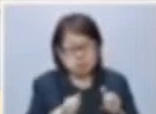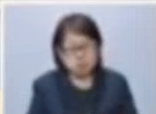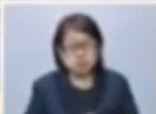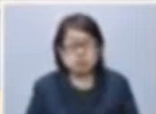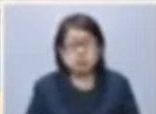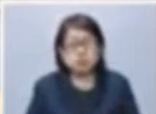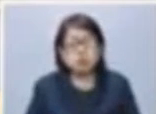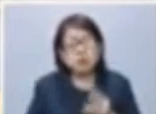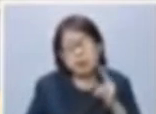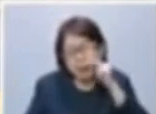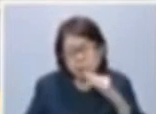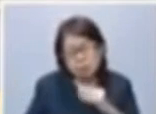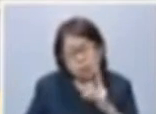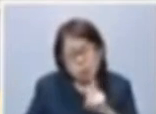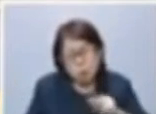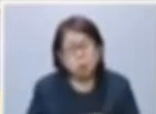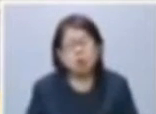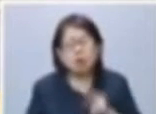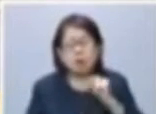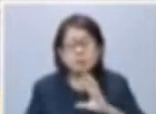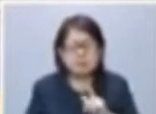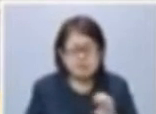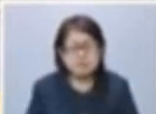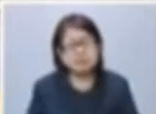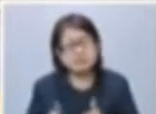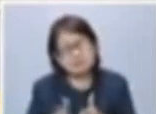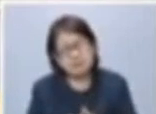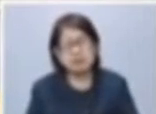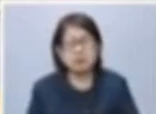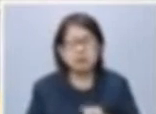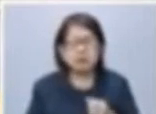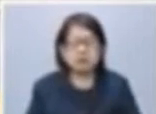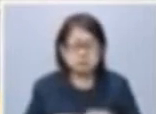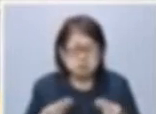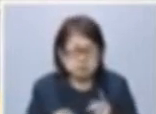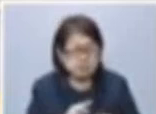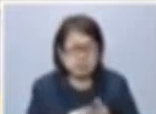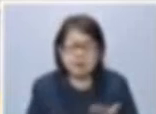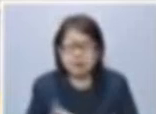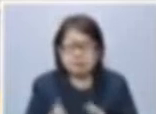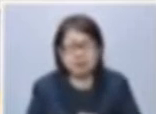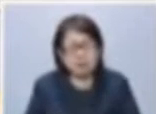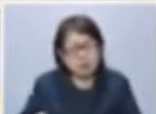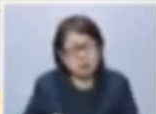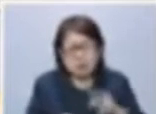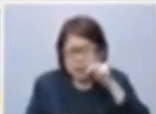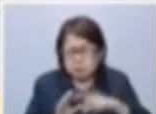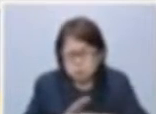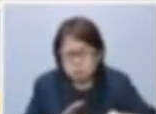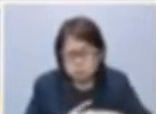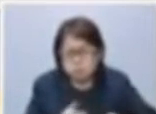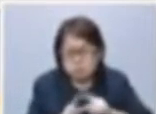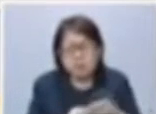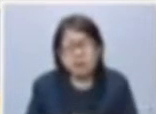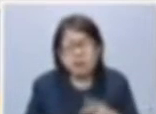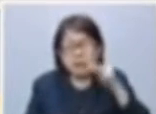งชีมูลเลยสงครามนี่กำลังดูว่าเราจะผันน้ำจากไหนมาไหนแล้วมันไม่ใช่ว่าเราจะผันน้ำจากโข